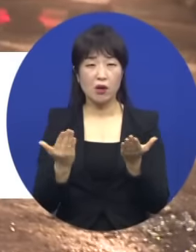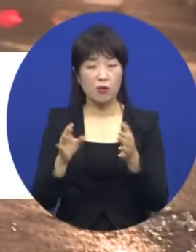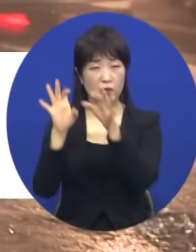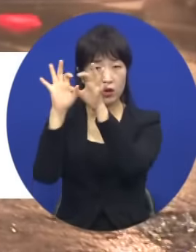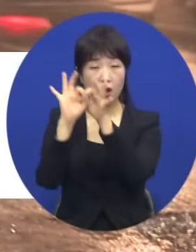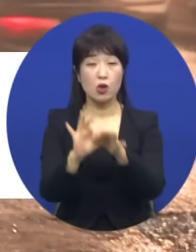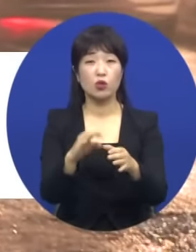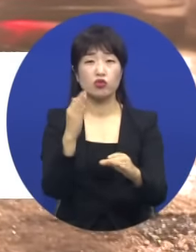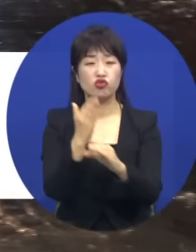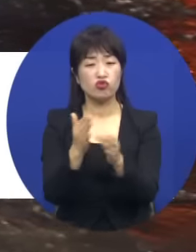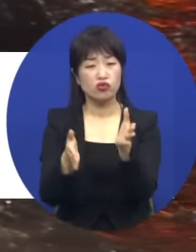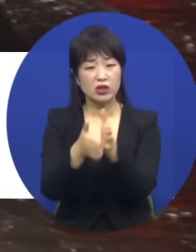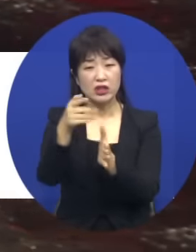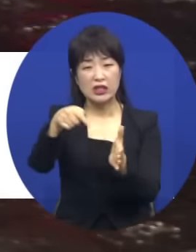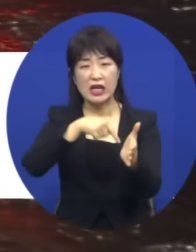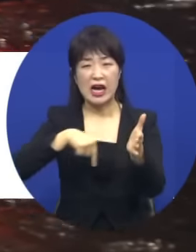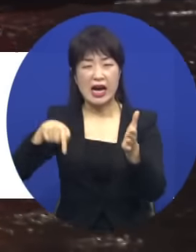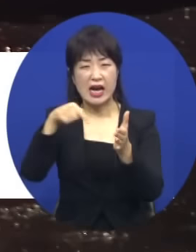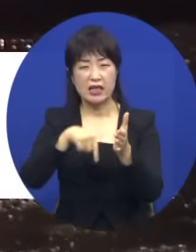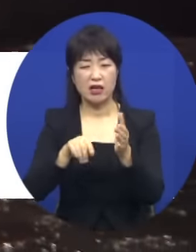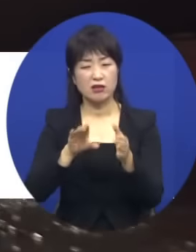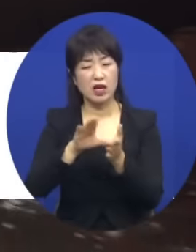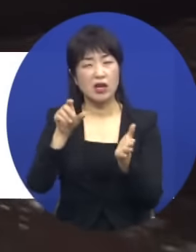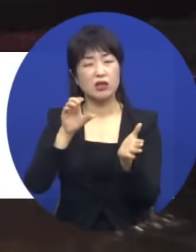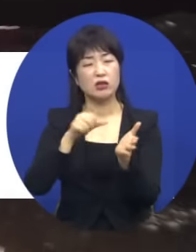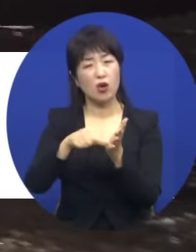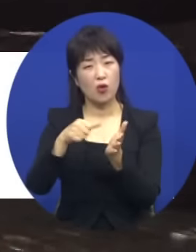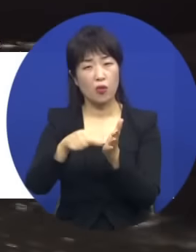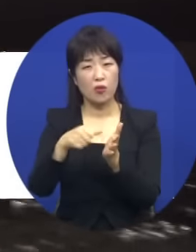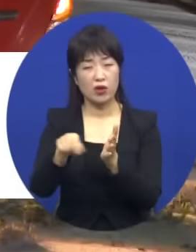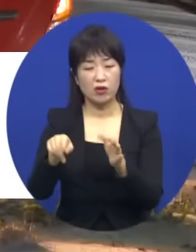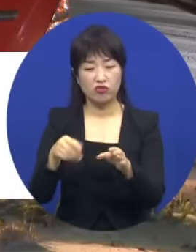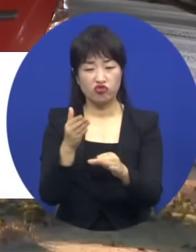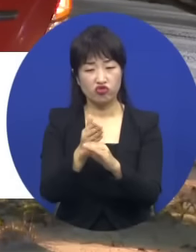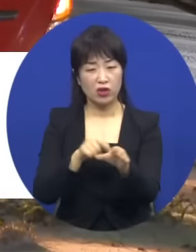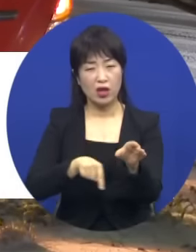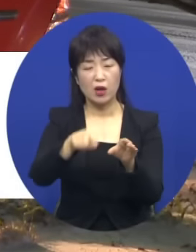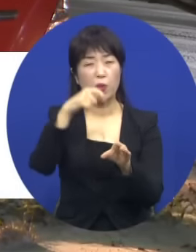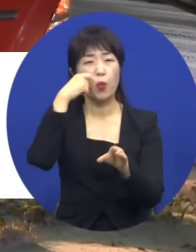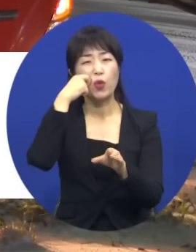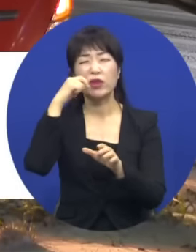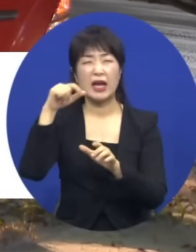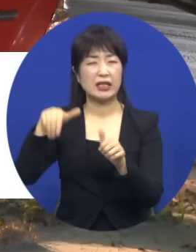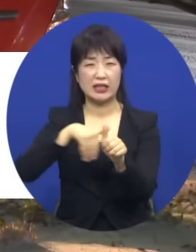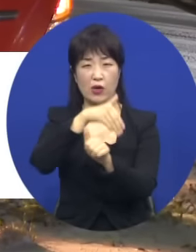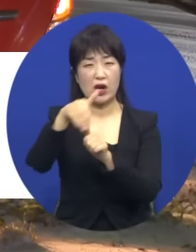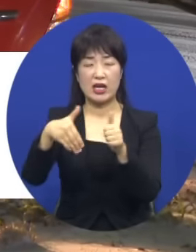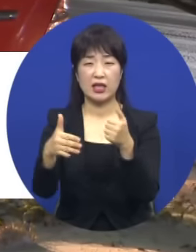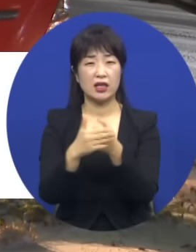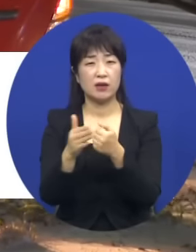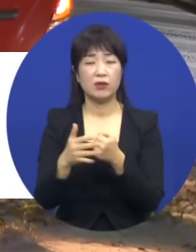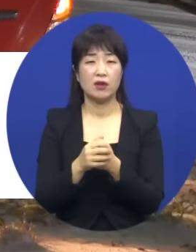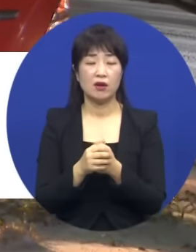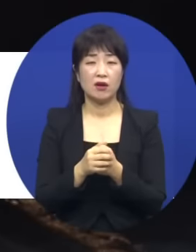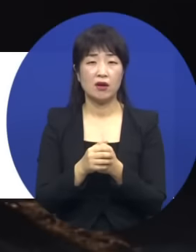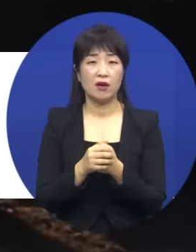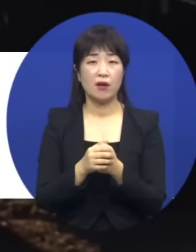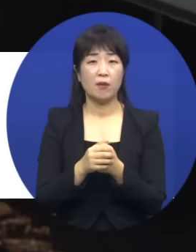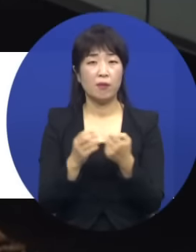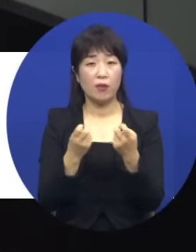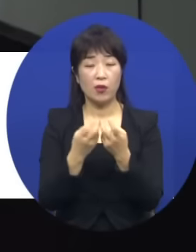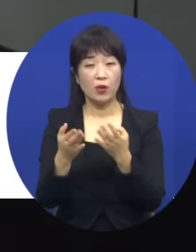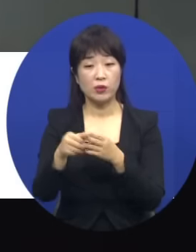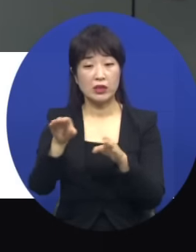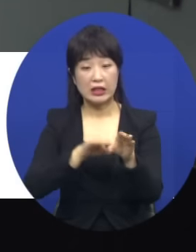중이었는데요. 시내권은 제설 장비가 그 가운데 들어가서 제설 작업이 할 수가 없는 상황이라서 예. 그때는 그